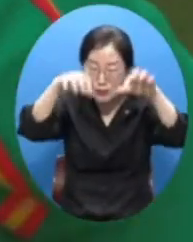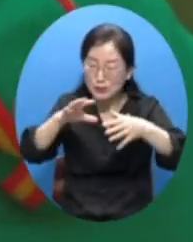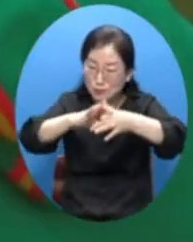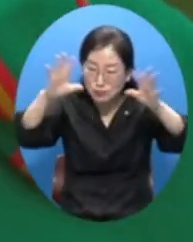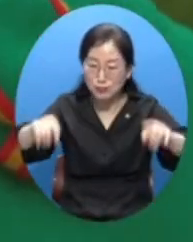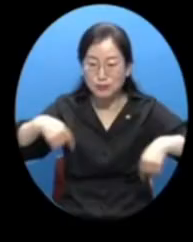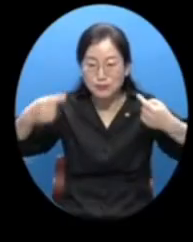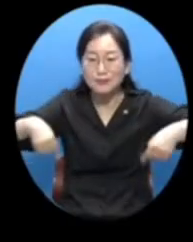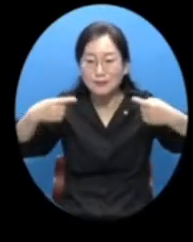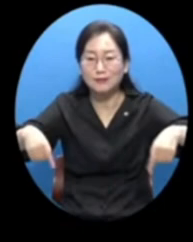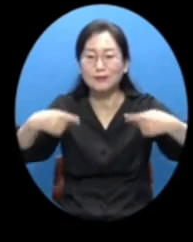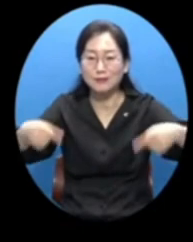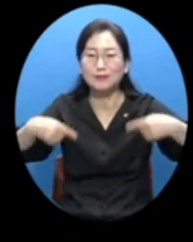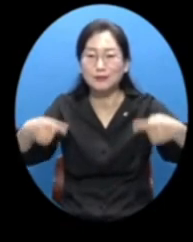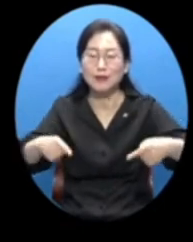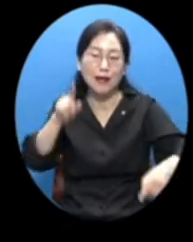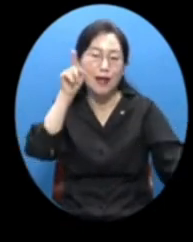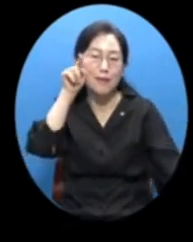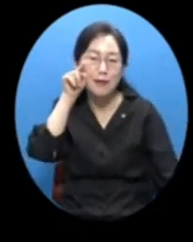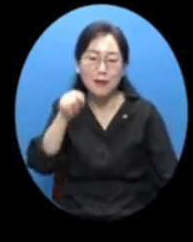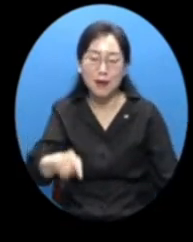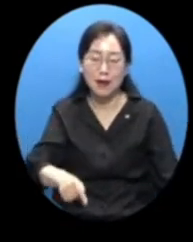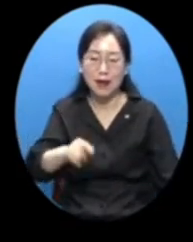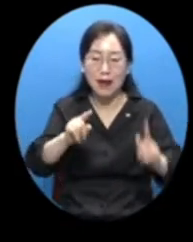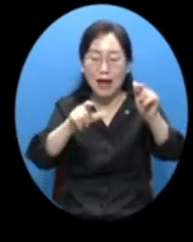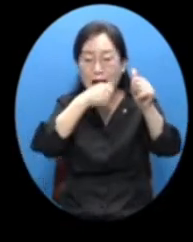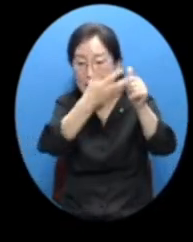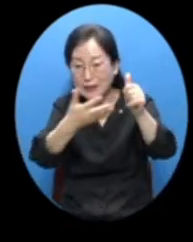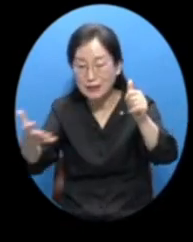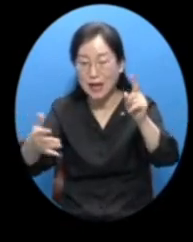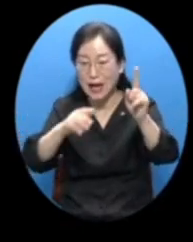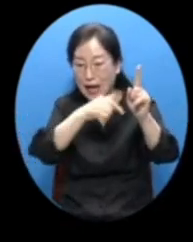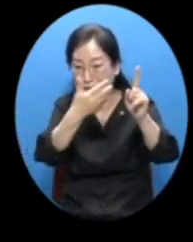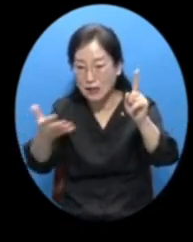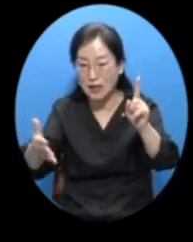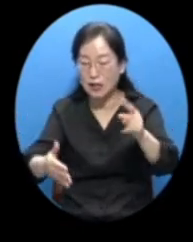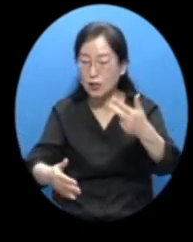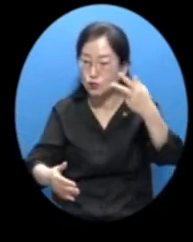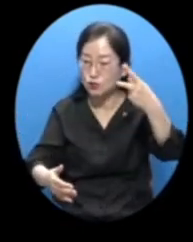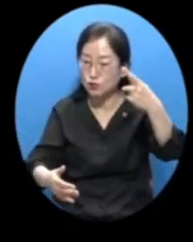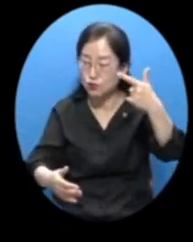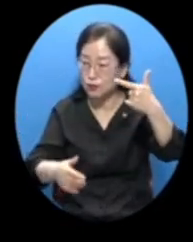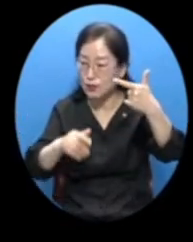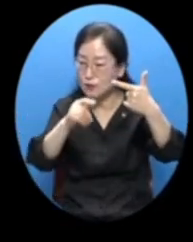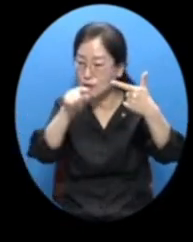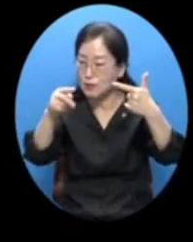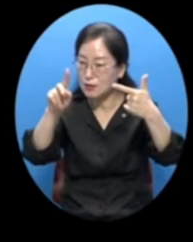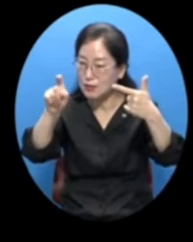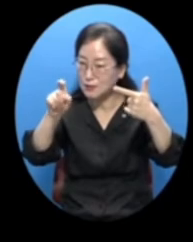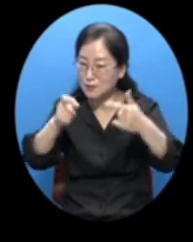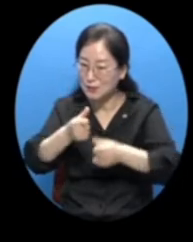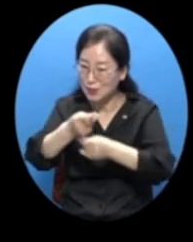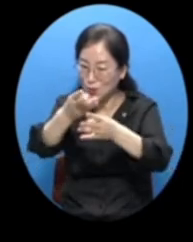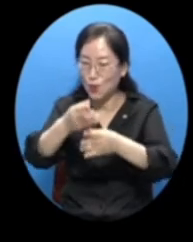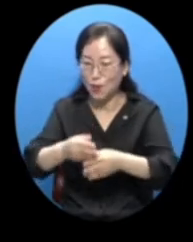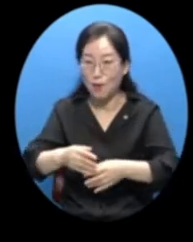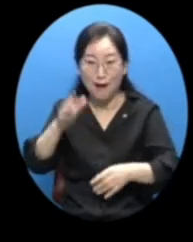타고 매일 한강을 6km, 16km 달려갔습니다. 저 뒤에 꼬마가 하나 쫓아가네.